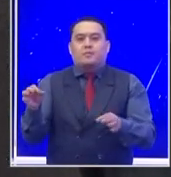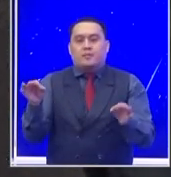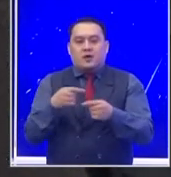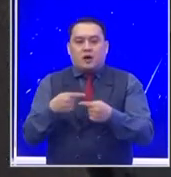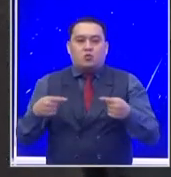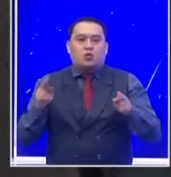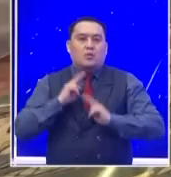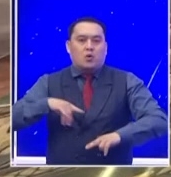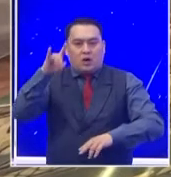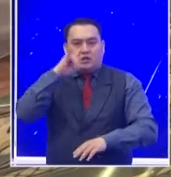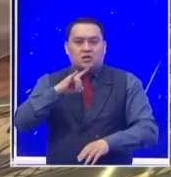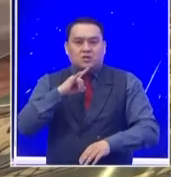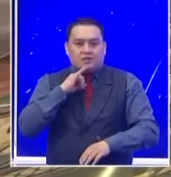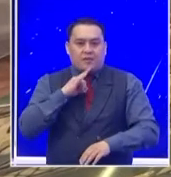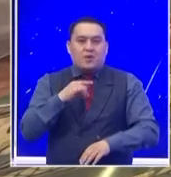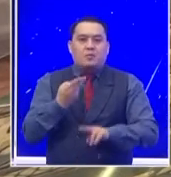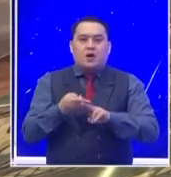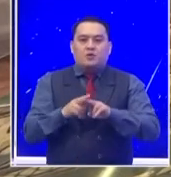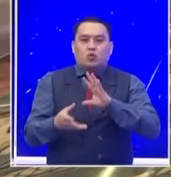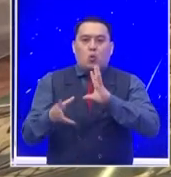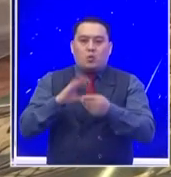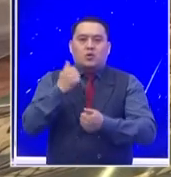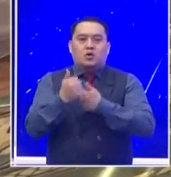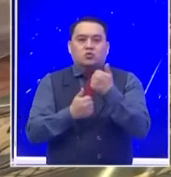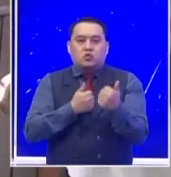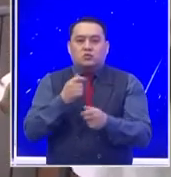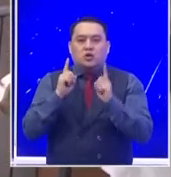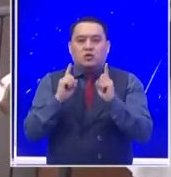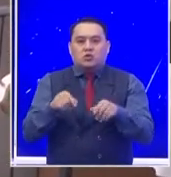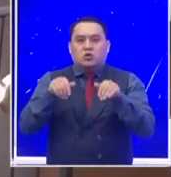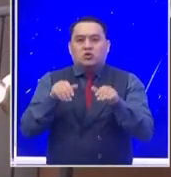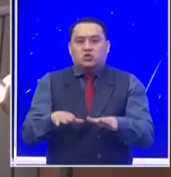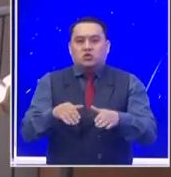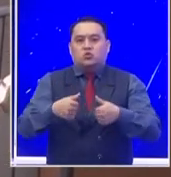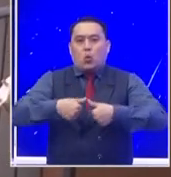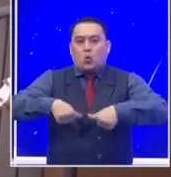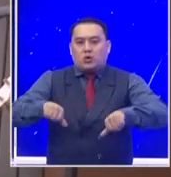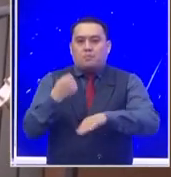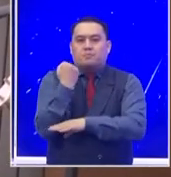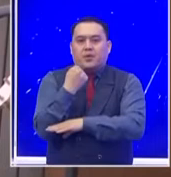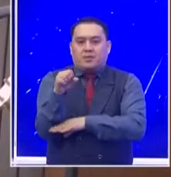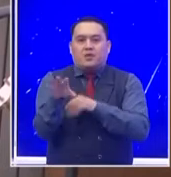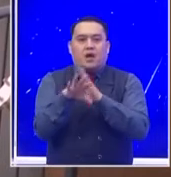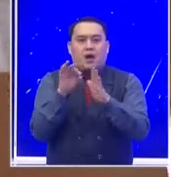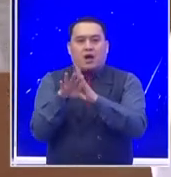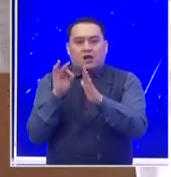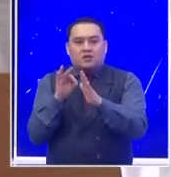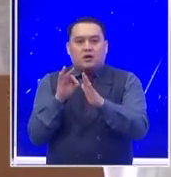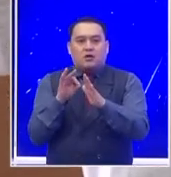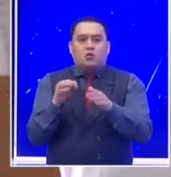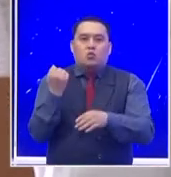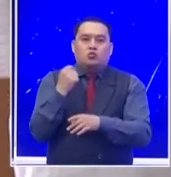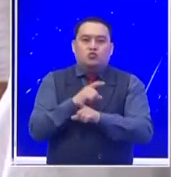других работ казахского поэта по итогам прошедших туров единогласным решением жюри были определены победители так среди призеров